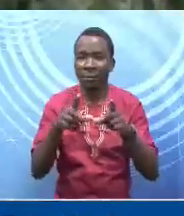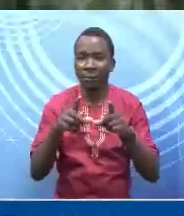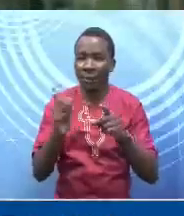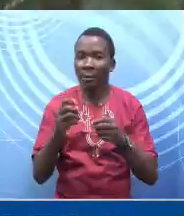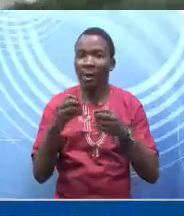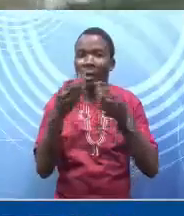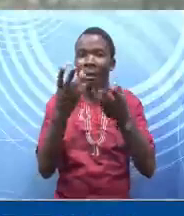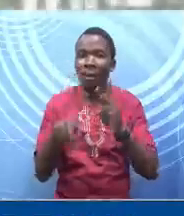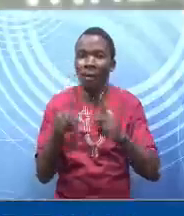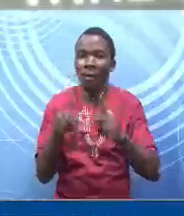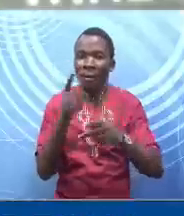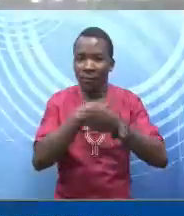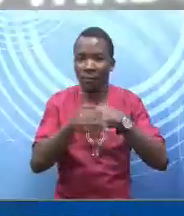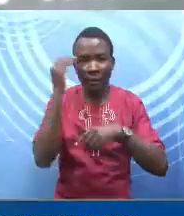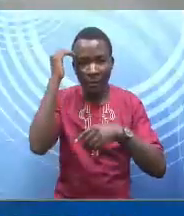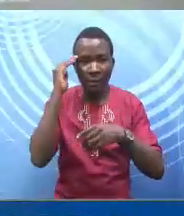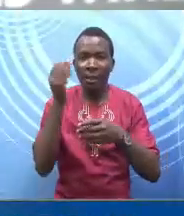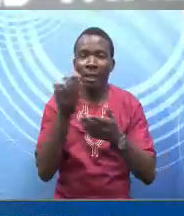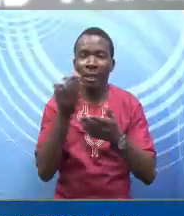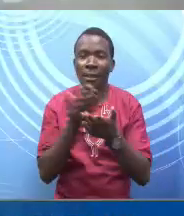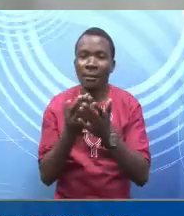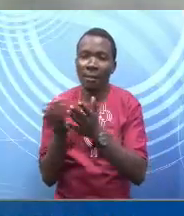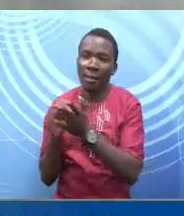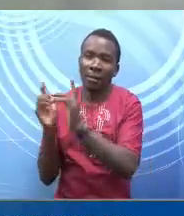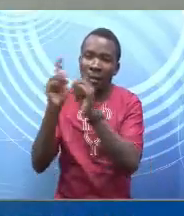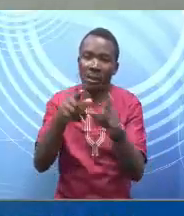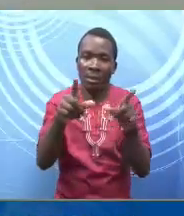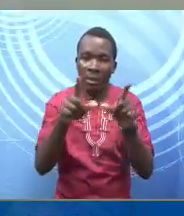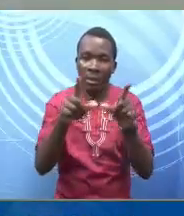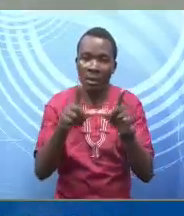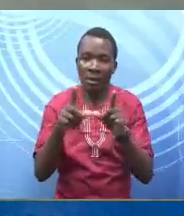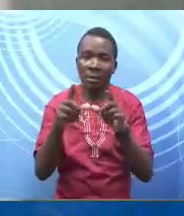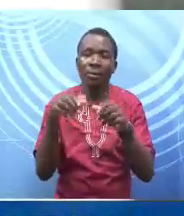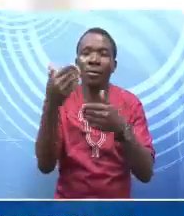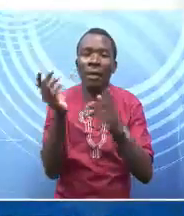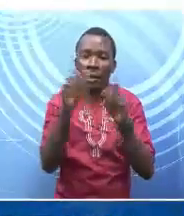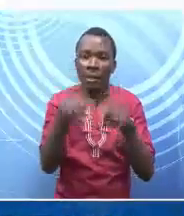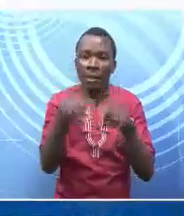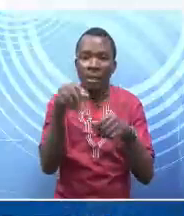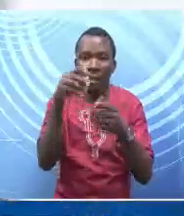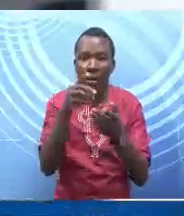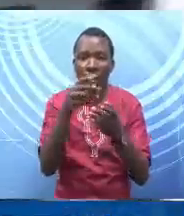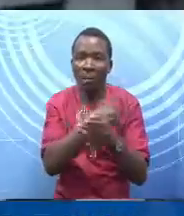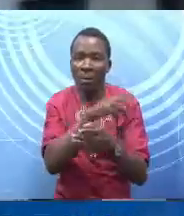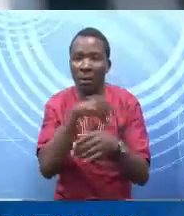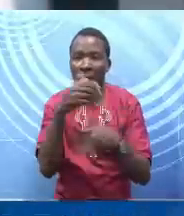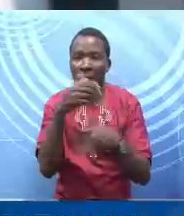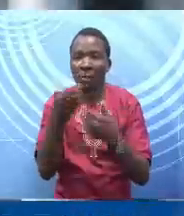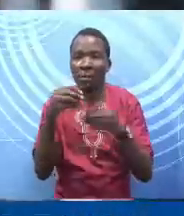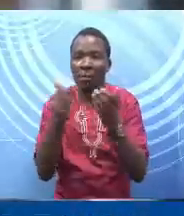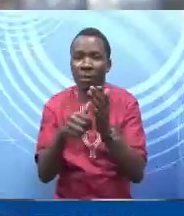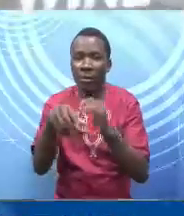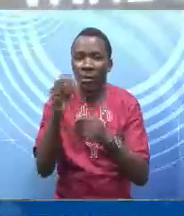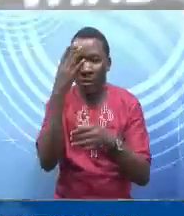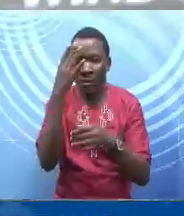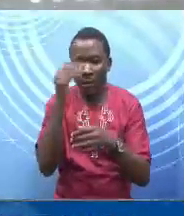muganga maze uru ruhushya rukavuguruzwa ubwo ngabona inzego z'akarere ka Ruhango zitagifite ubushobozi kuri uyu mugabo kubera ko ngo zacecetse aha